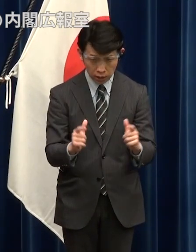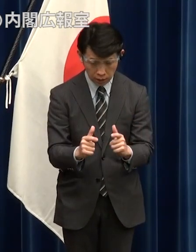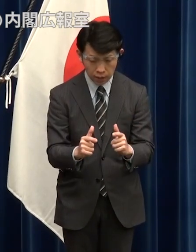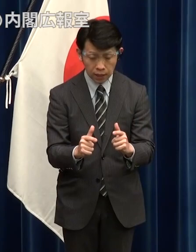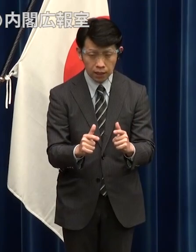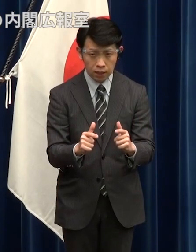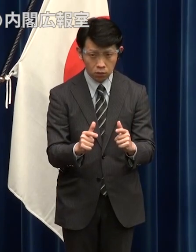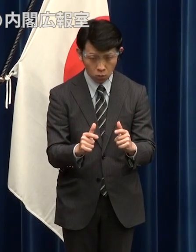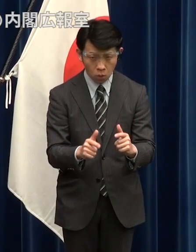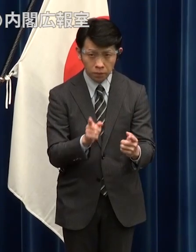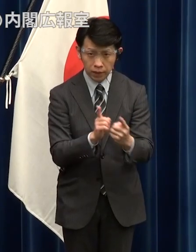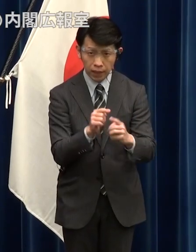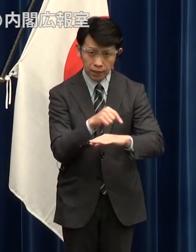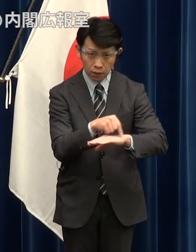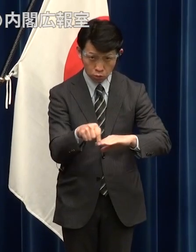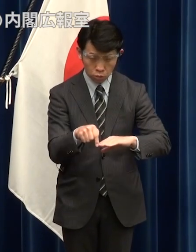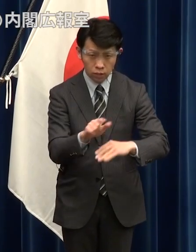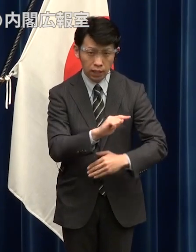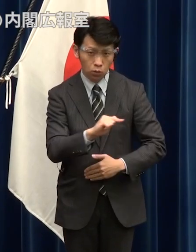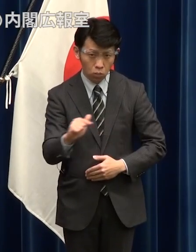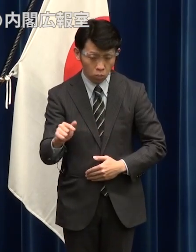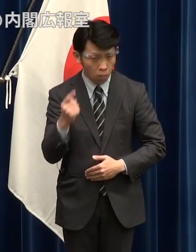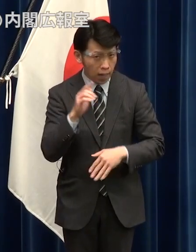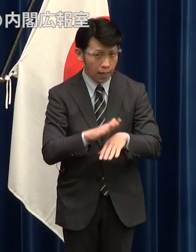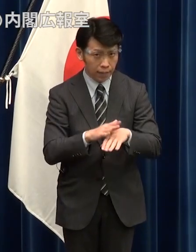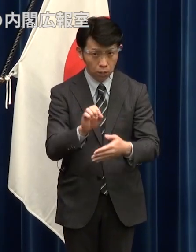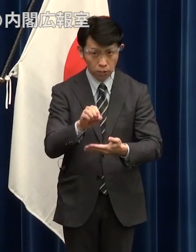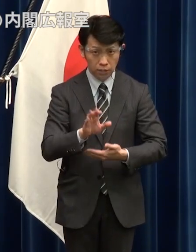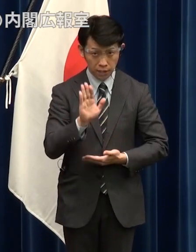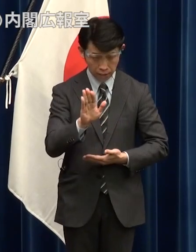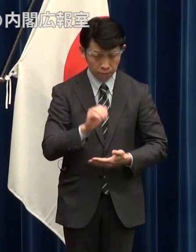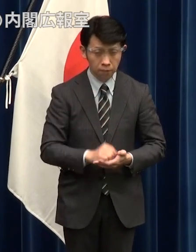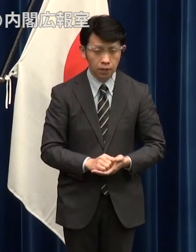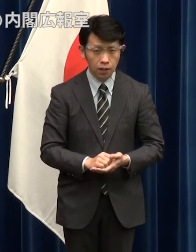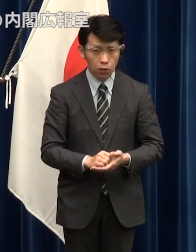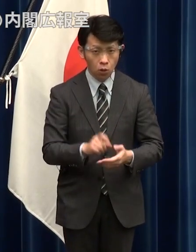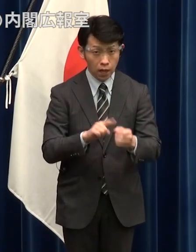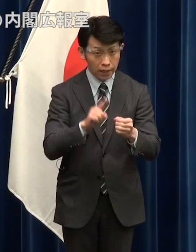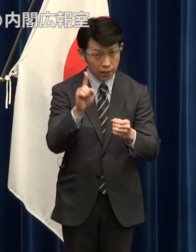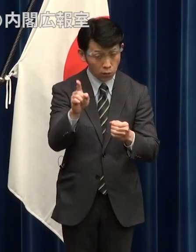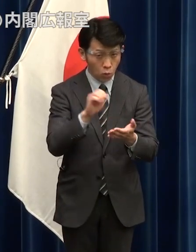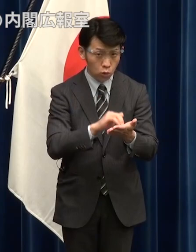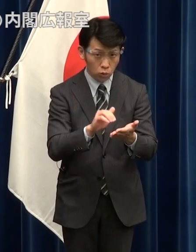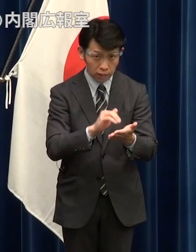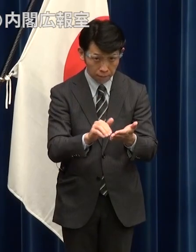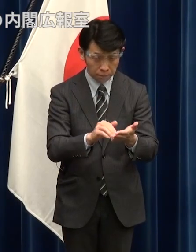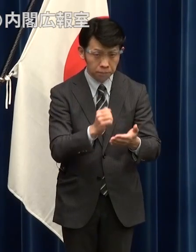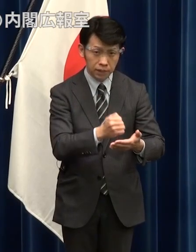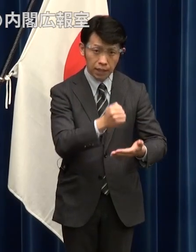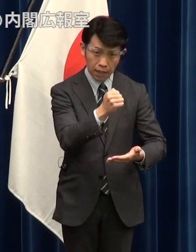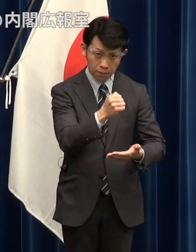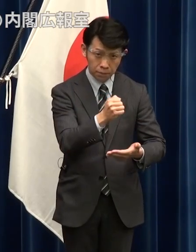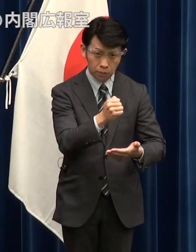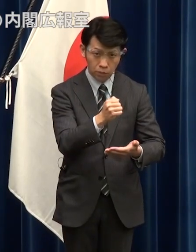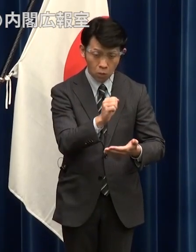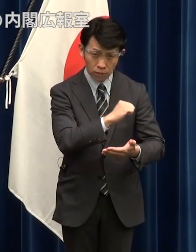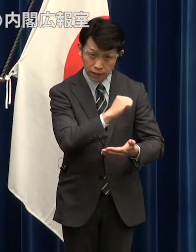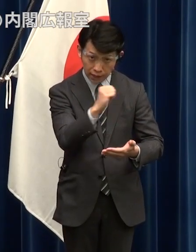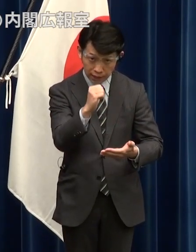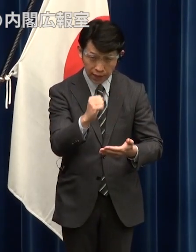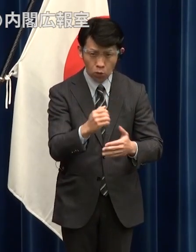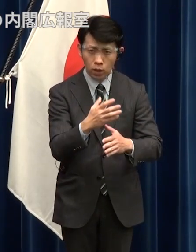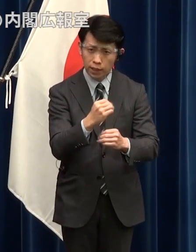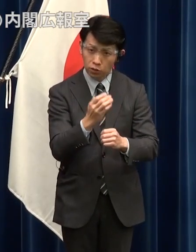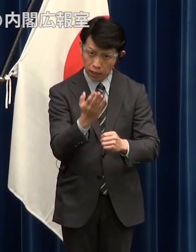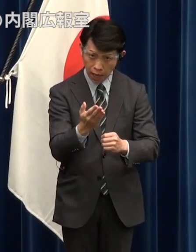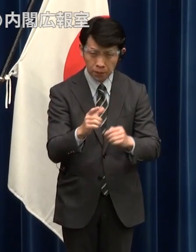え方を改めてお聞かせください。また、来年の骨太では、具体な内容、予算規模、財源、達成時期まで示すお考えもある